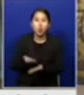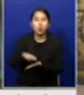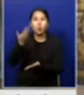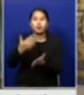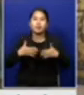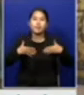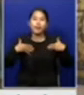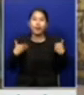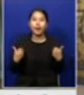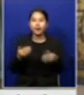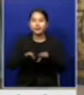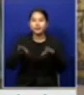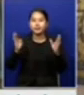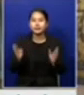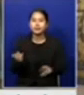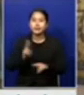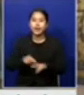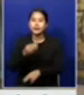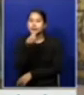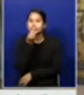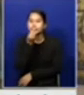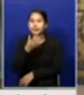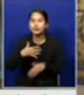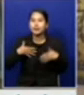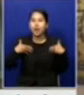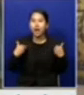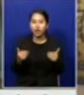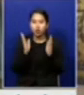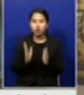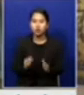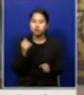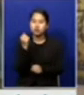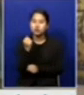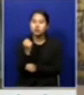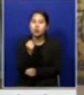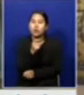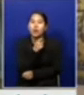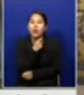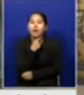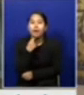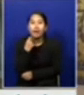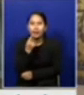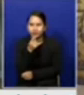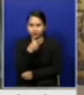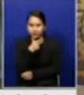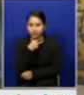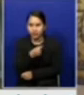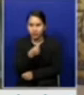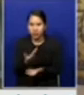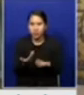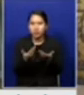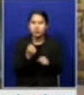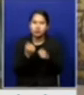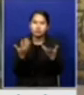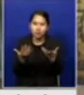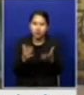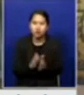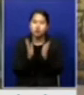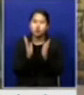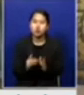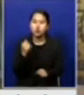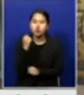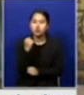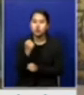ระดูกเมื่อไหร่เศรษฐีจะให้ในที่สุดคนจนก็ลุกความกระดานลุกความโต๊ะ